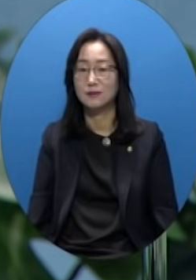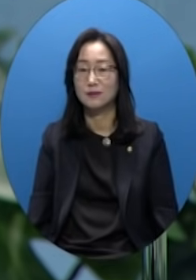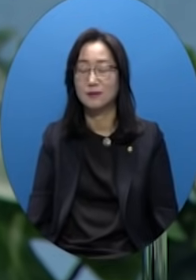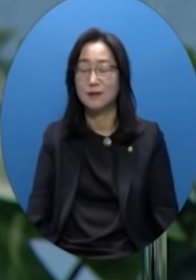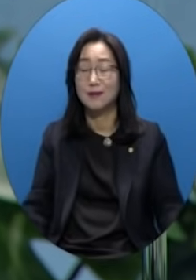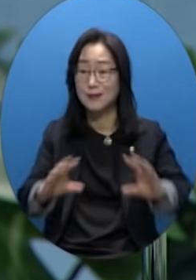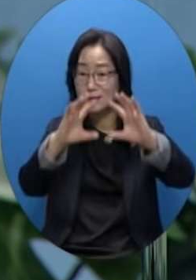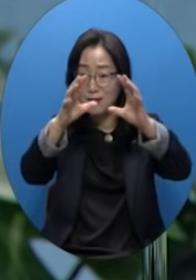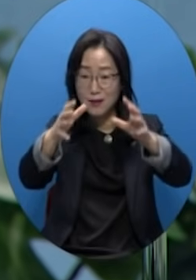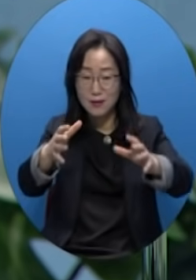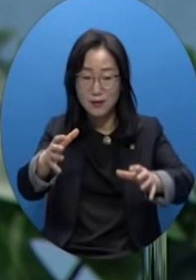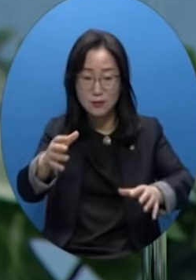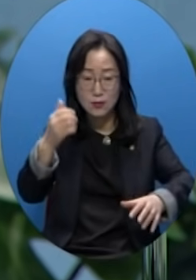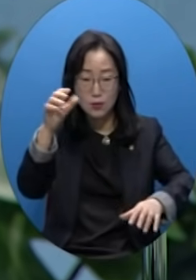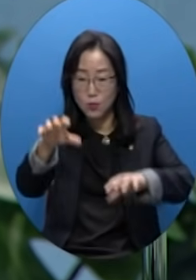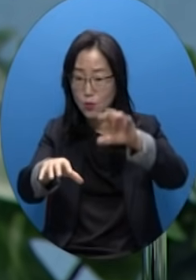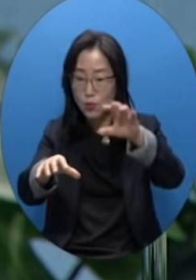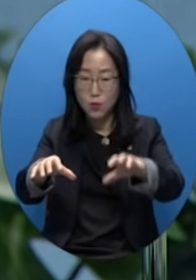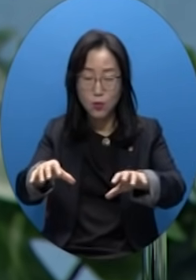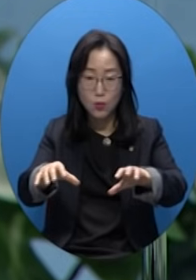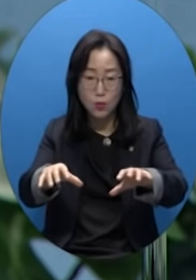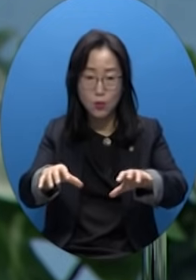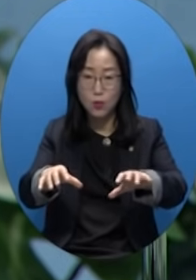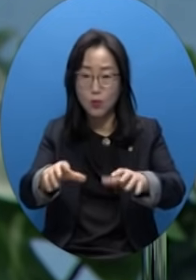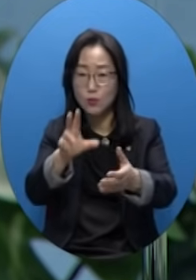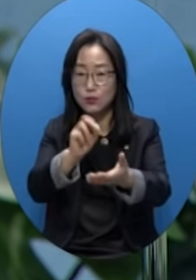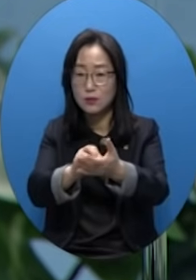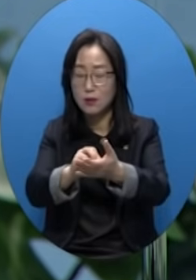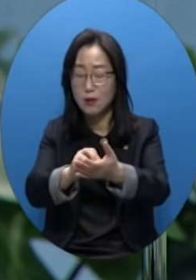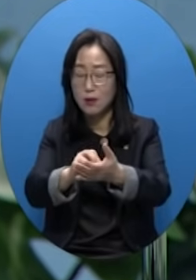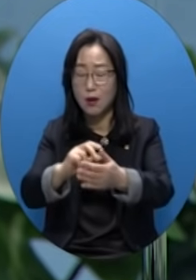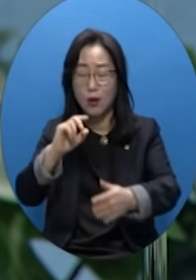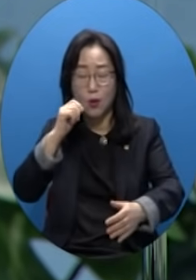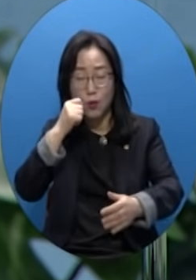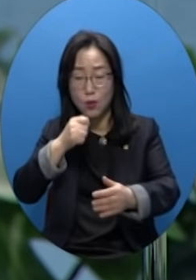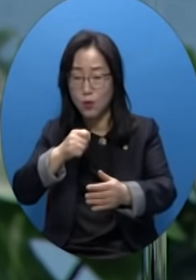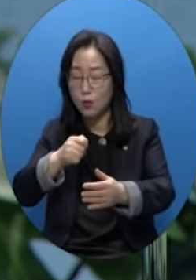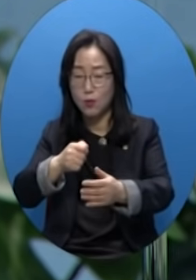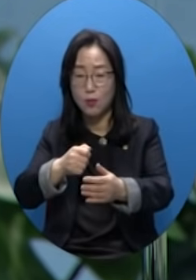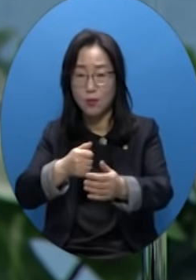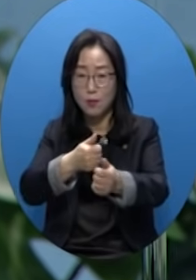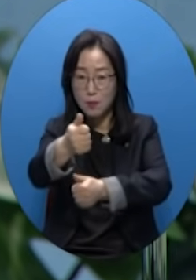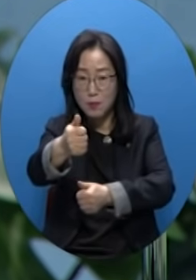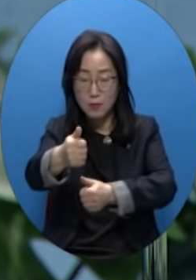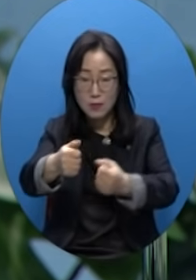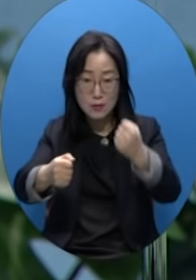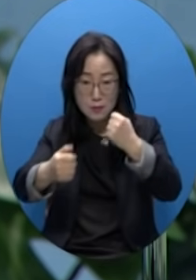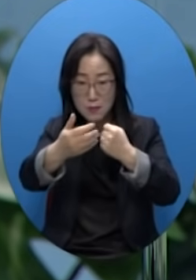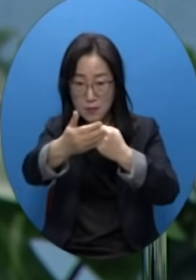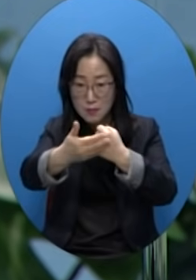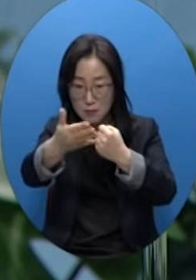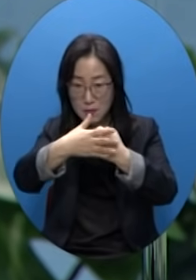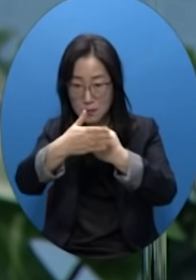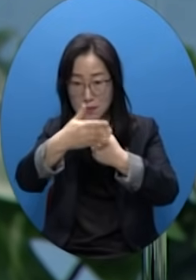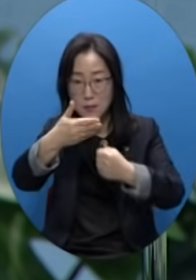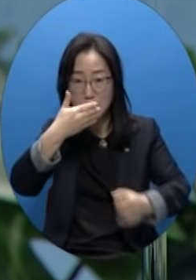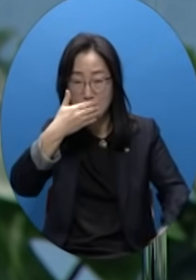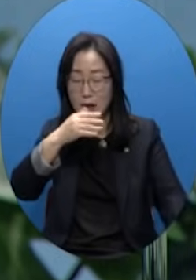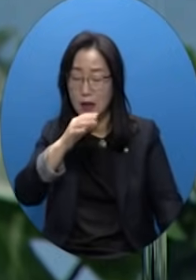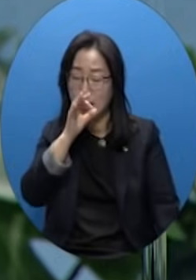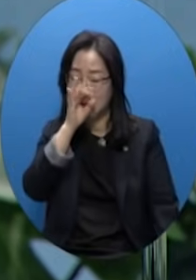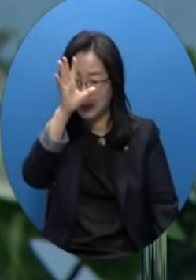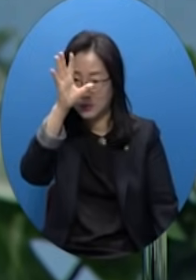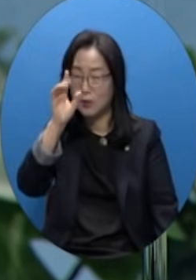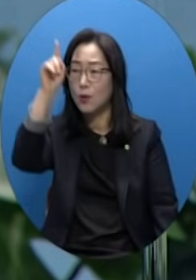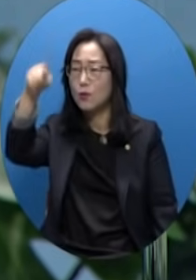우리는 세상 그 어제 수도 이러한 큰 문제 어려움을 이겨낼 힘을 어느 수가 없습니다 온